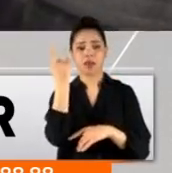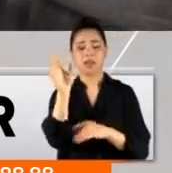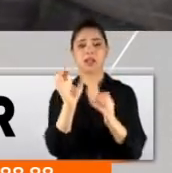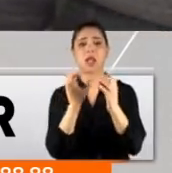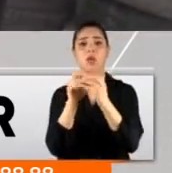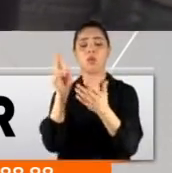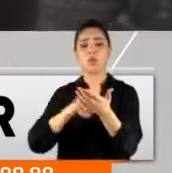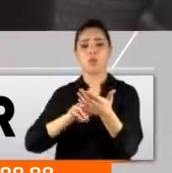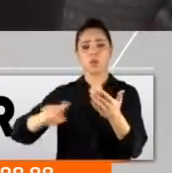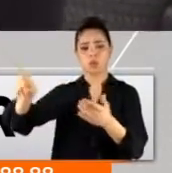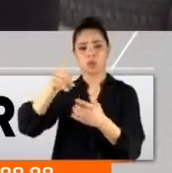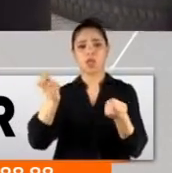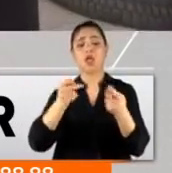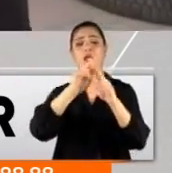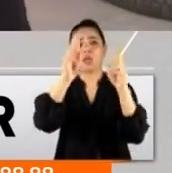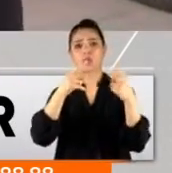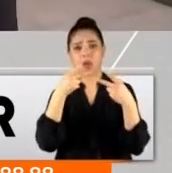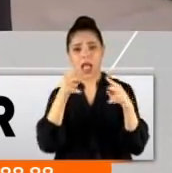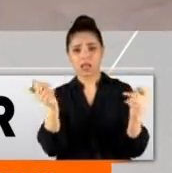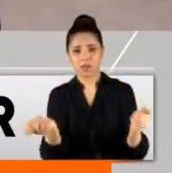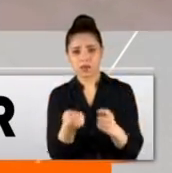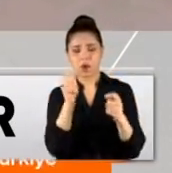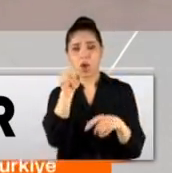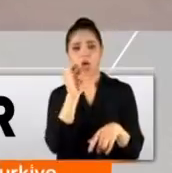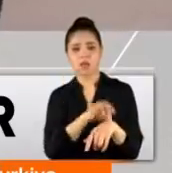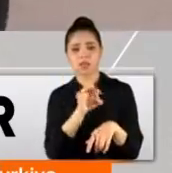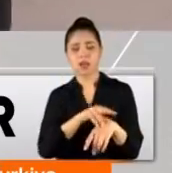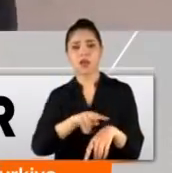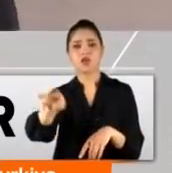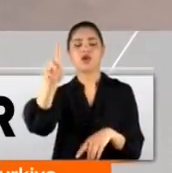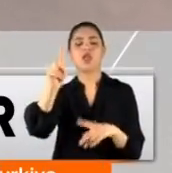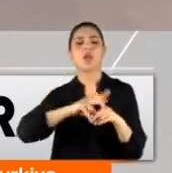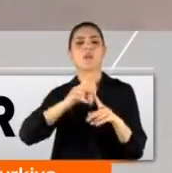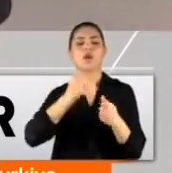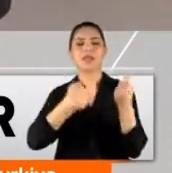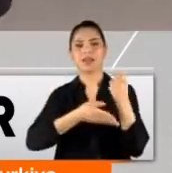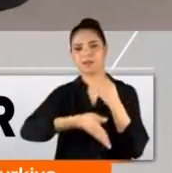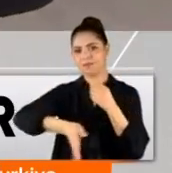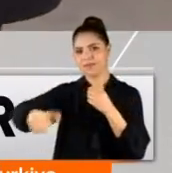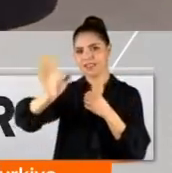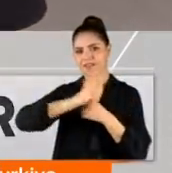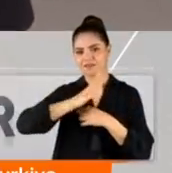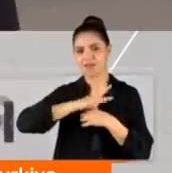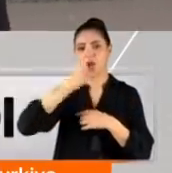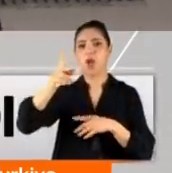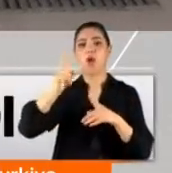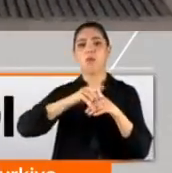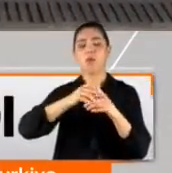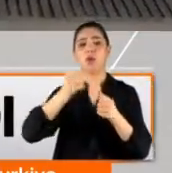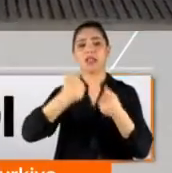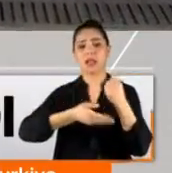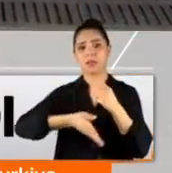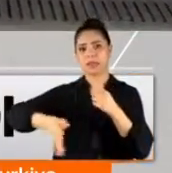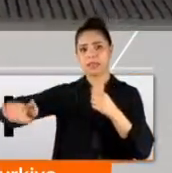iş başında dükkanı açmaya çalışırken o esnada yoldan bir polis aracı geçti. Polis aracı ileriye gidip tekrar